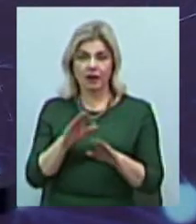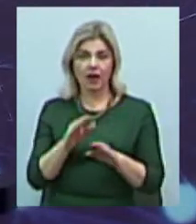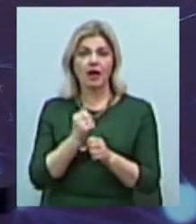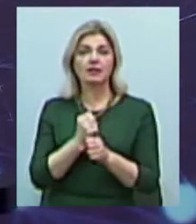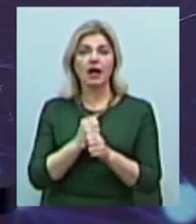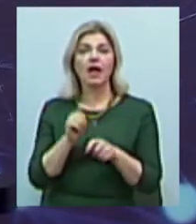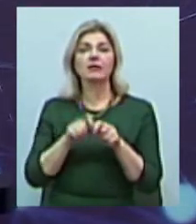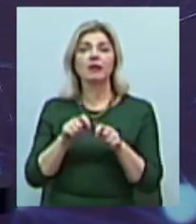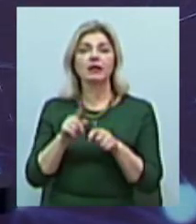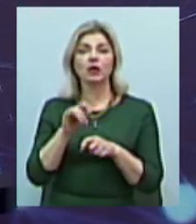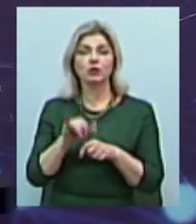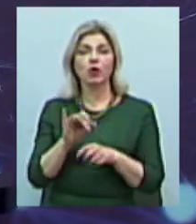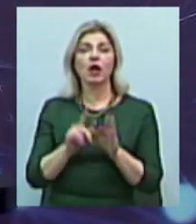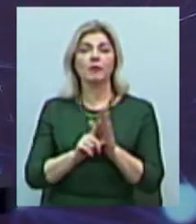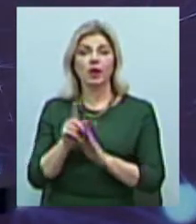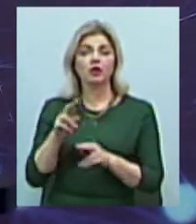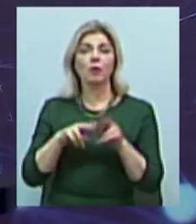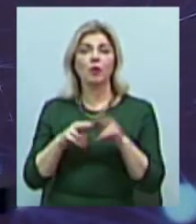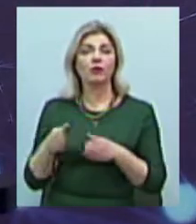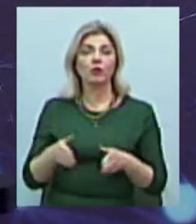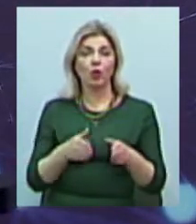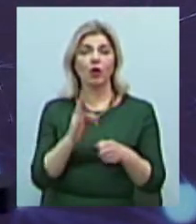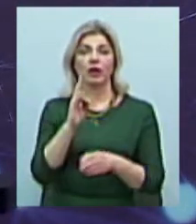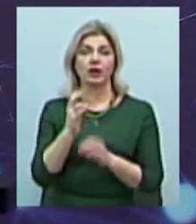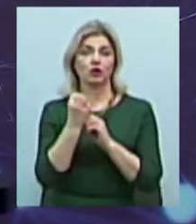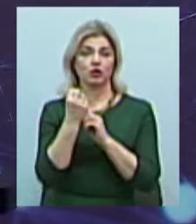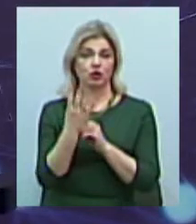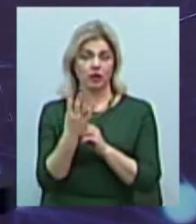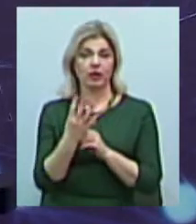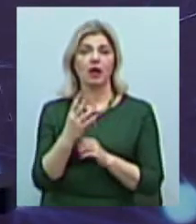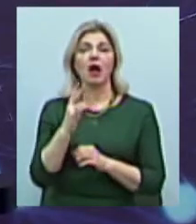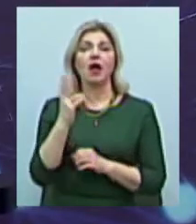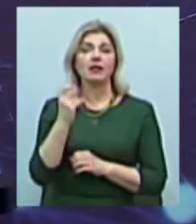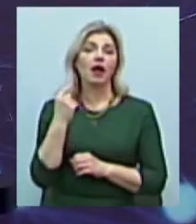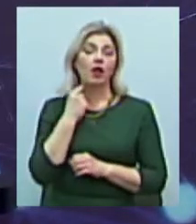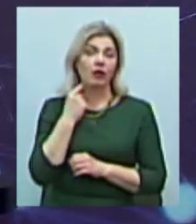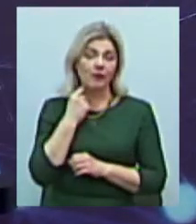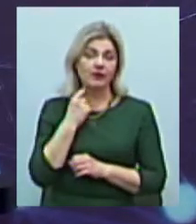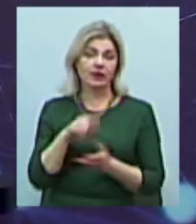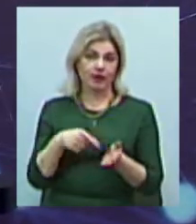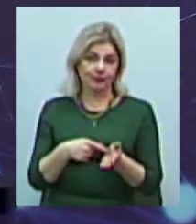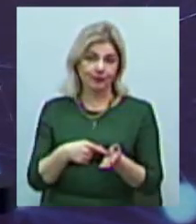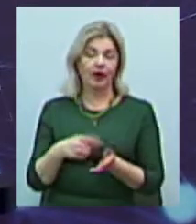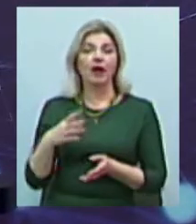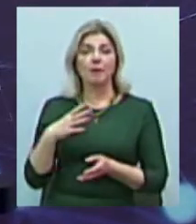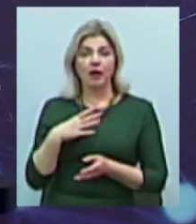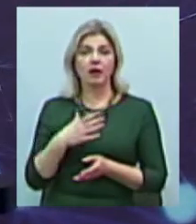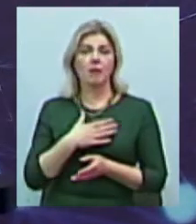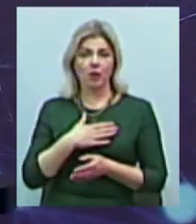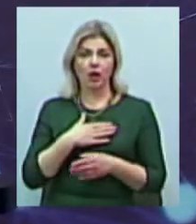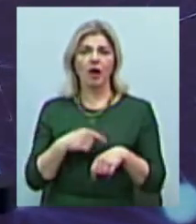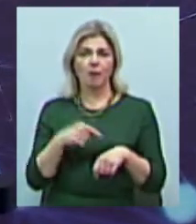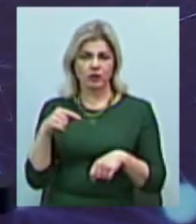експертизу і розпочати будівництво дороги Н-14 на Кропивницькій. Були в мене емоційні